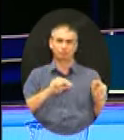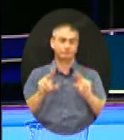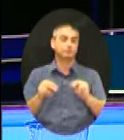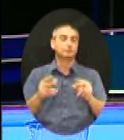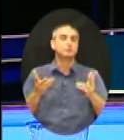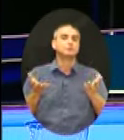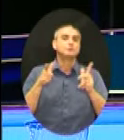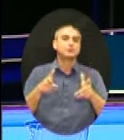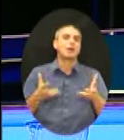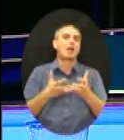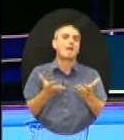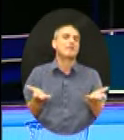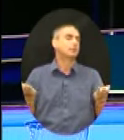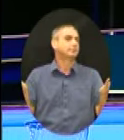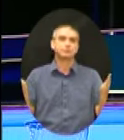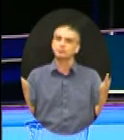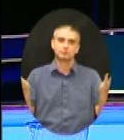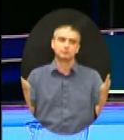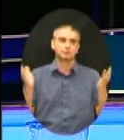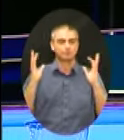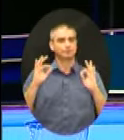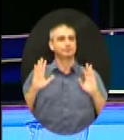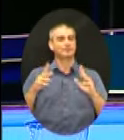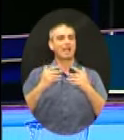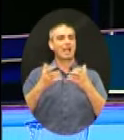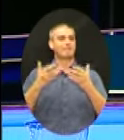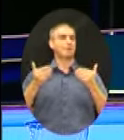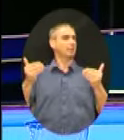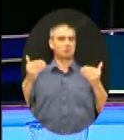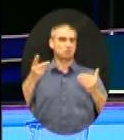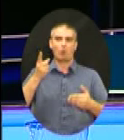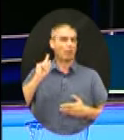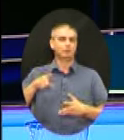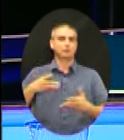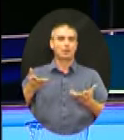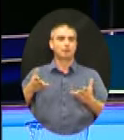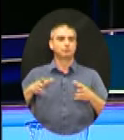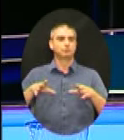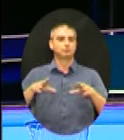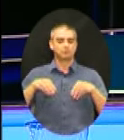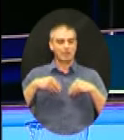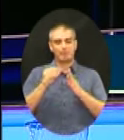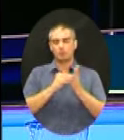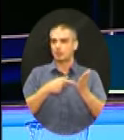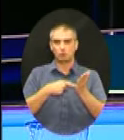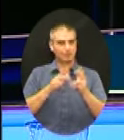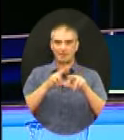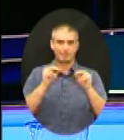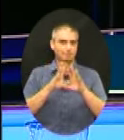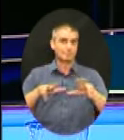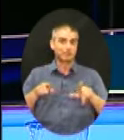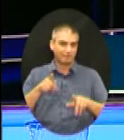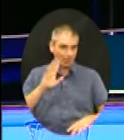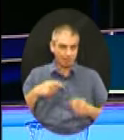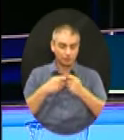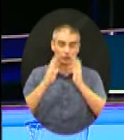זה חברה ראוייה חברה נאורה לא צריכה להשלים באמת עם הנתונים האלה עם המצב הזה הן